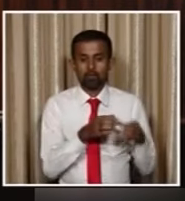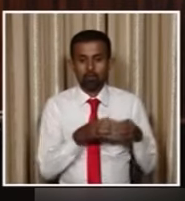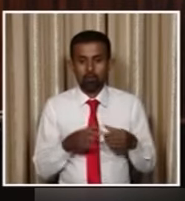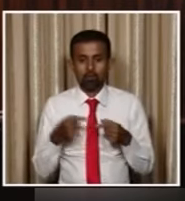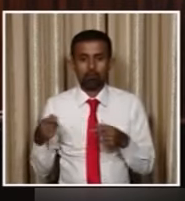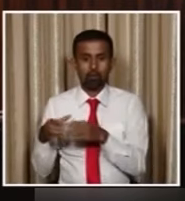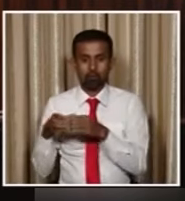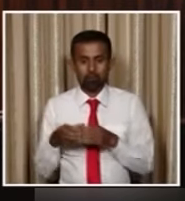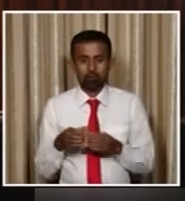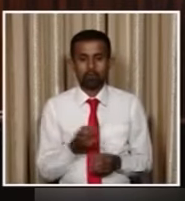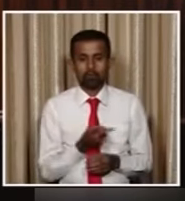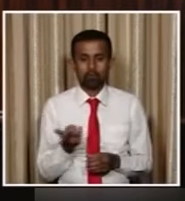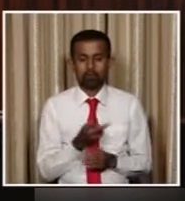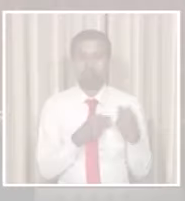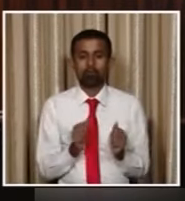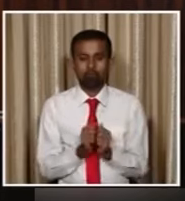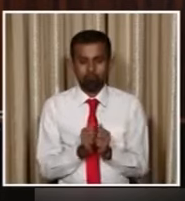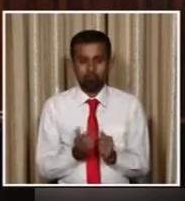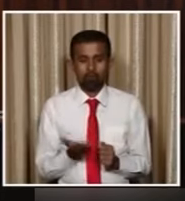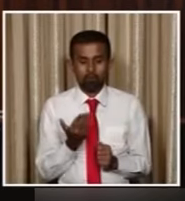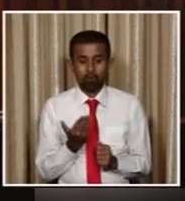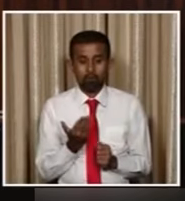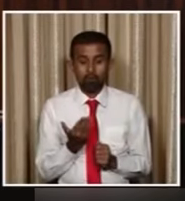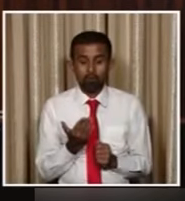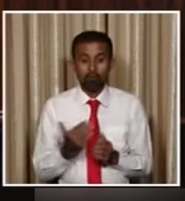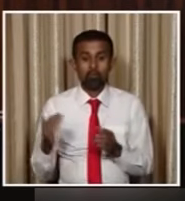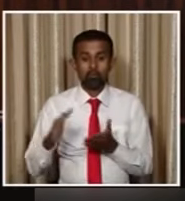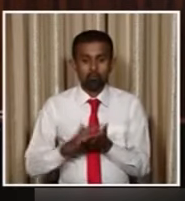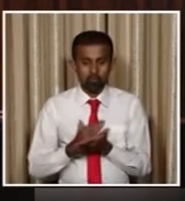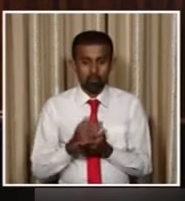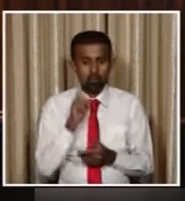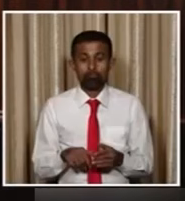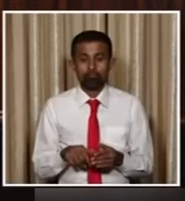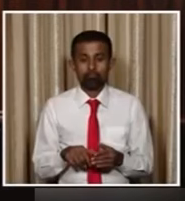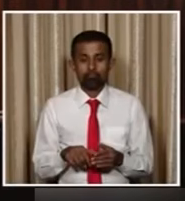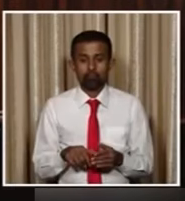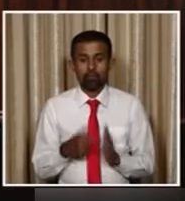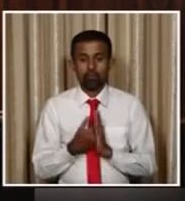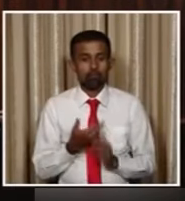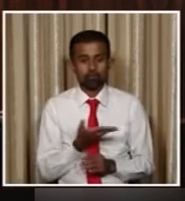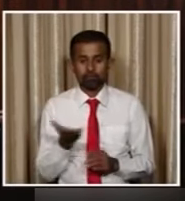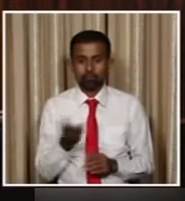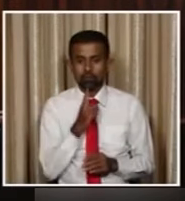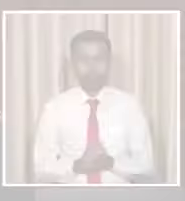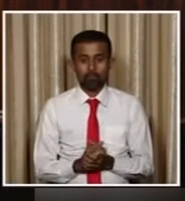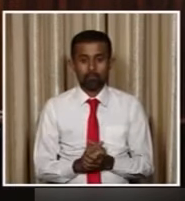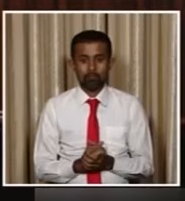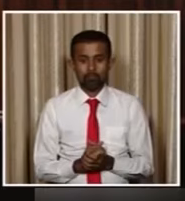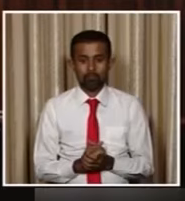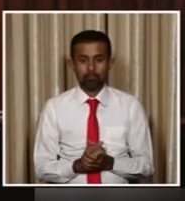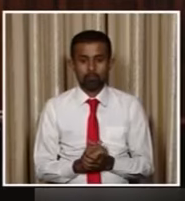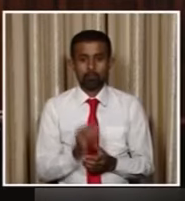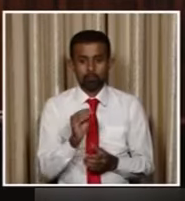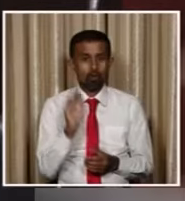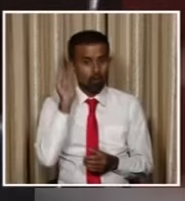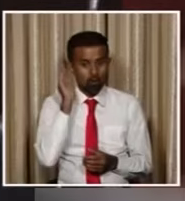විරුද්ධ පාර්ශවය යන දෙපාර්ශවයම ගරු මන්ත්‍රීවරුන් එද ඒ සඳහා ඔවුන්ගේ සහයෝගය අපේක්ෂා කරන බවද ගරු සභාවට දැනුම් දීමට කැමැත්තෙමි. පොඩ්ඩක් අහගෙන